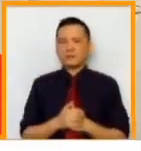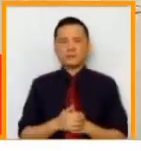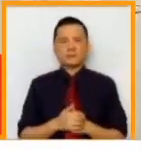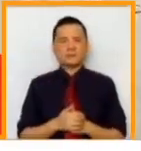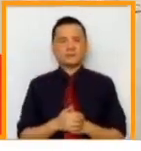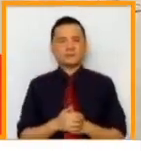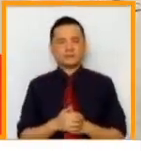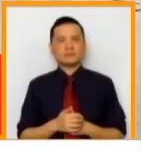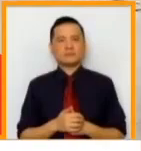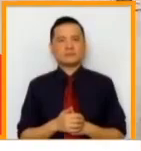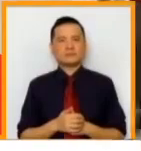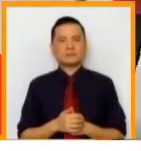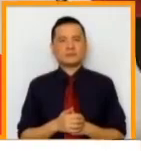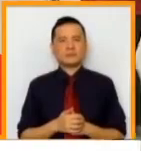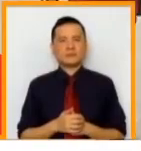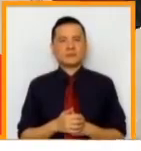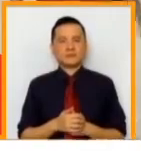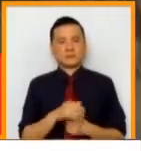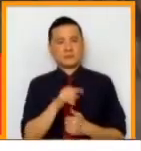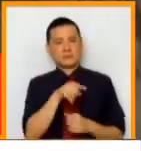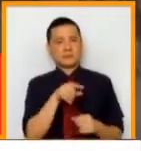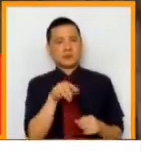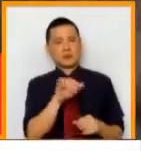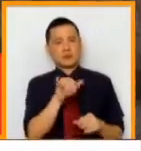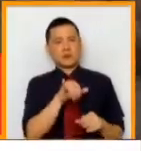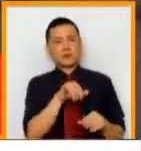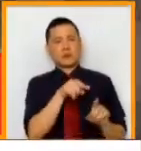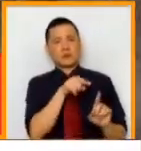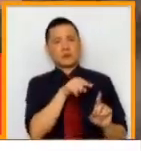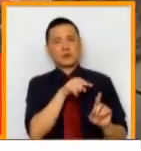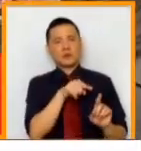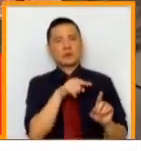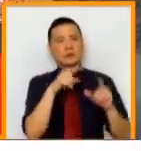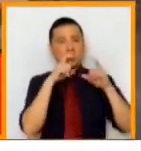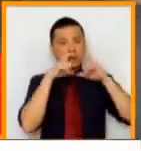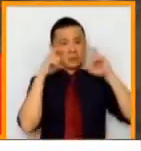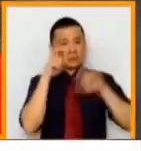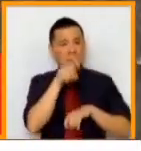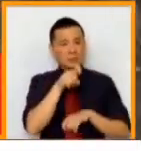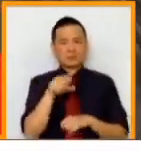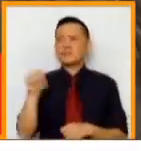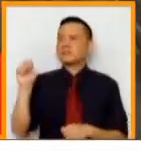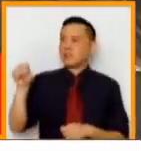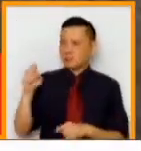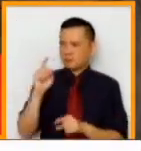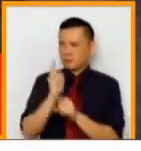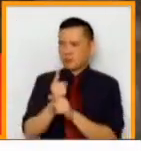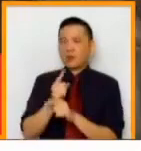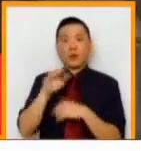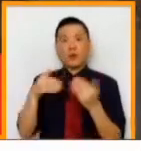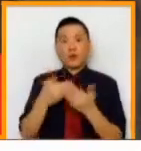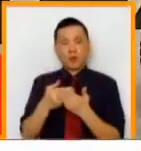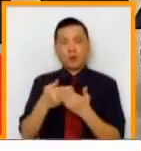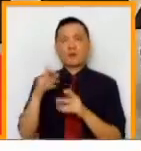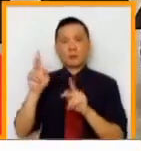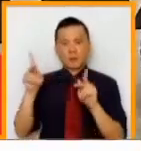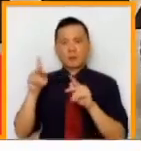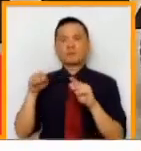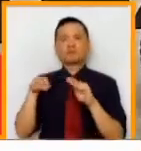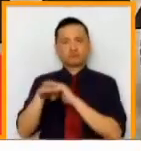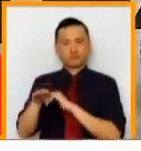nyo rin. Siyempre po, no face mask, no face shield, no entry. Mm-hmm. At siyempre, bago pumasok sa Comelec